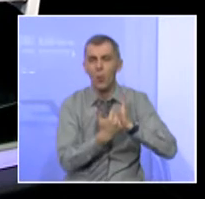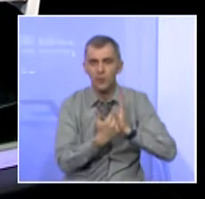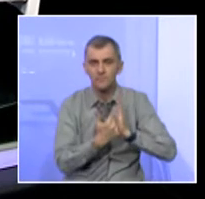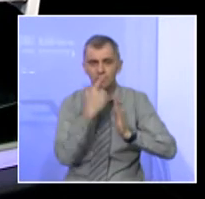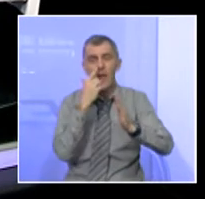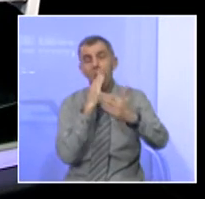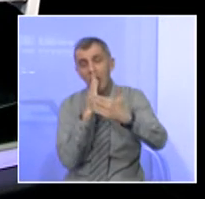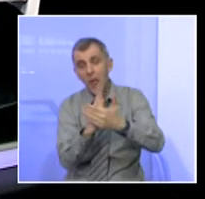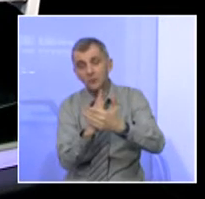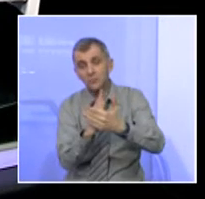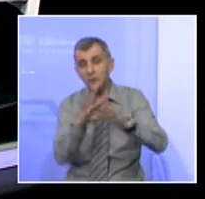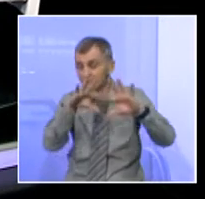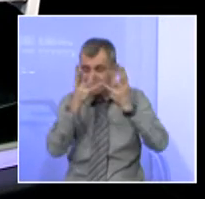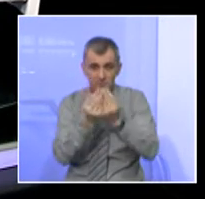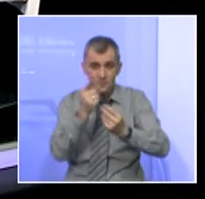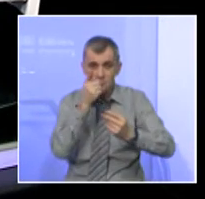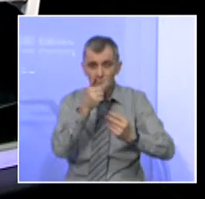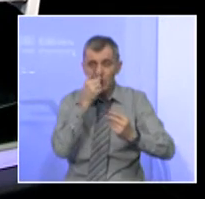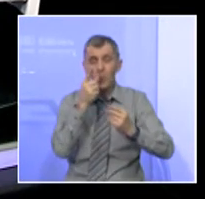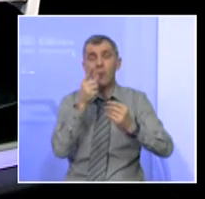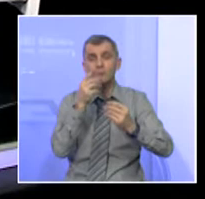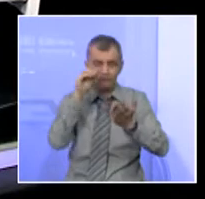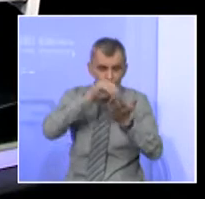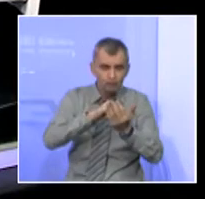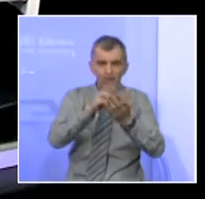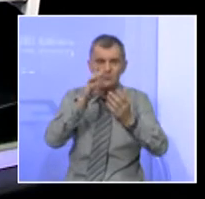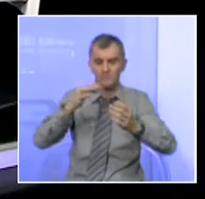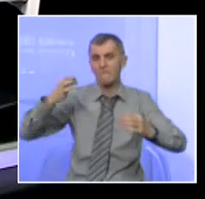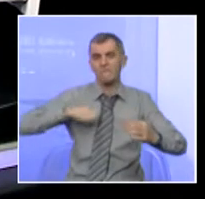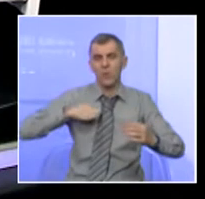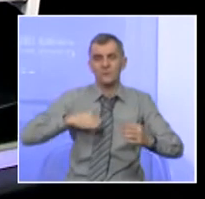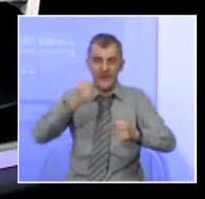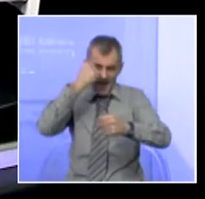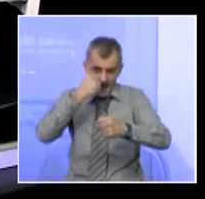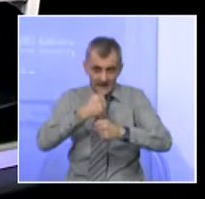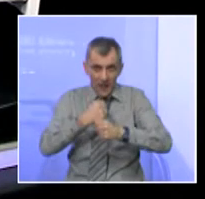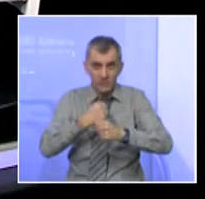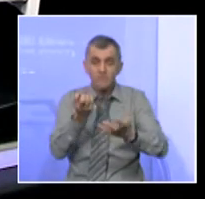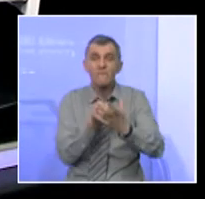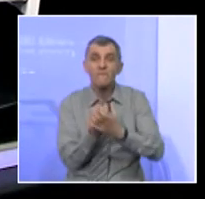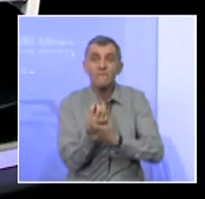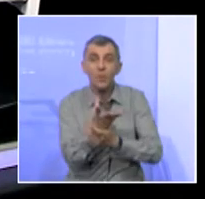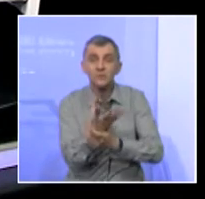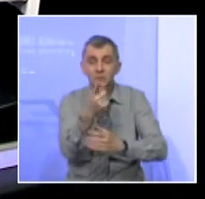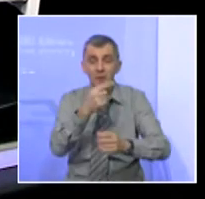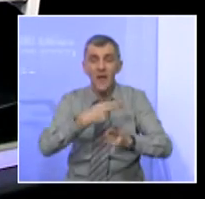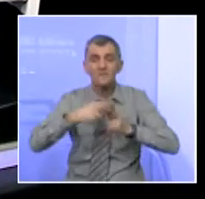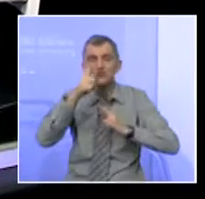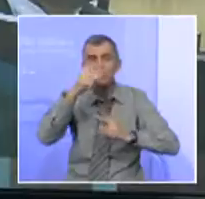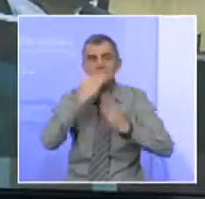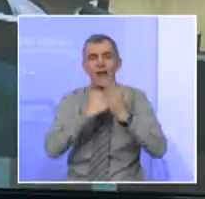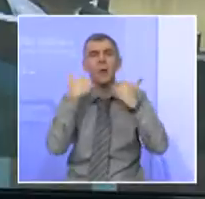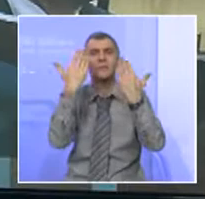na način da sve to stavite ne u funkciju rada, funkcionisanja te izvršne i zakonodavne